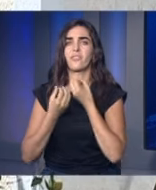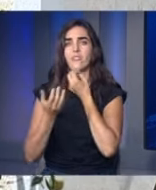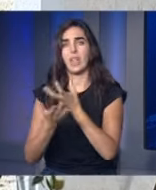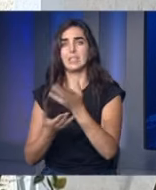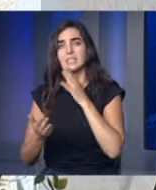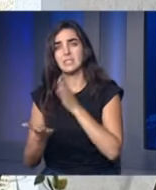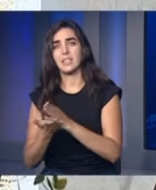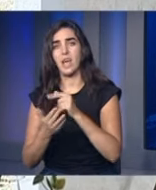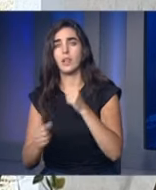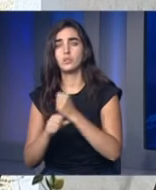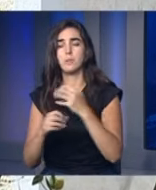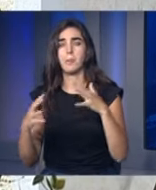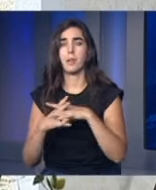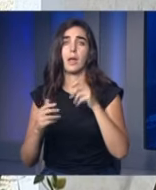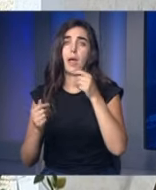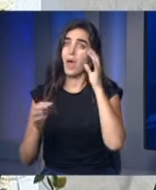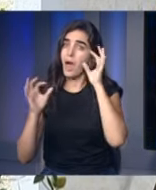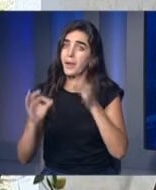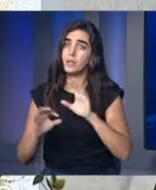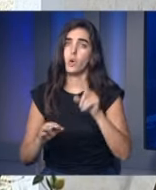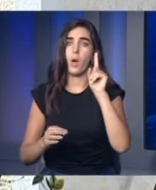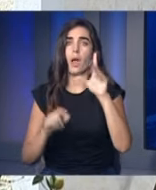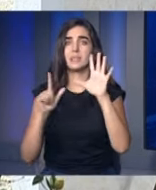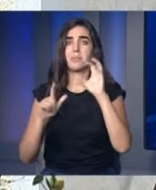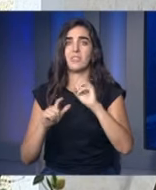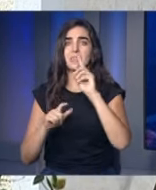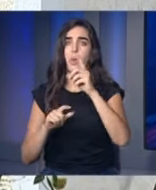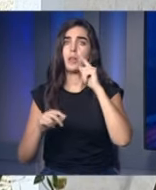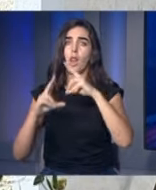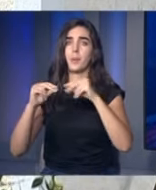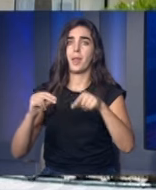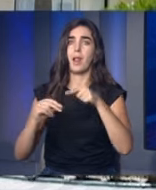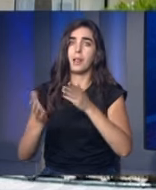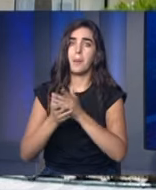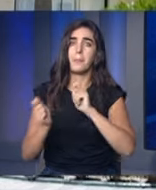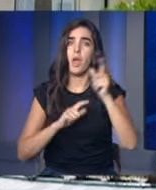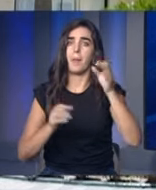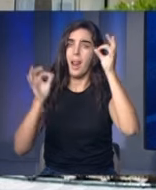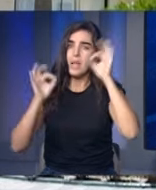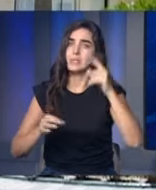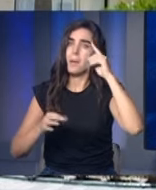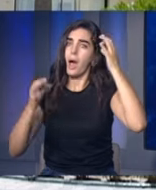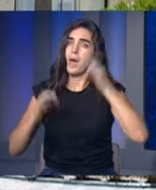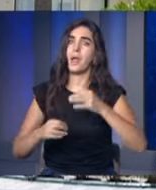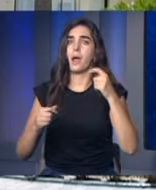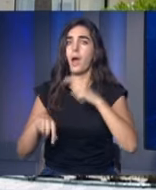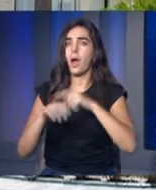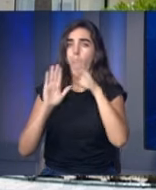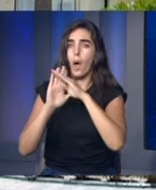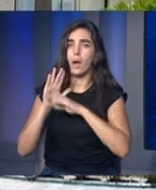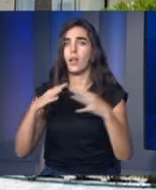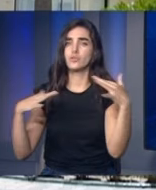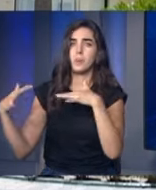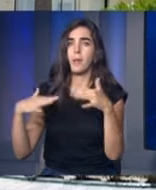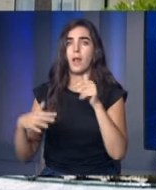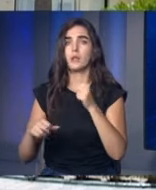الإسرائيلية الفاضحة والصريحة لمندرجات القرار 1701 إلا أن لبنان ومقاومته